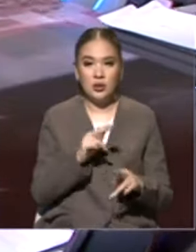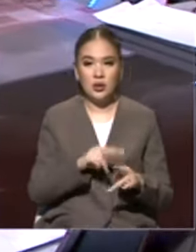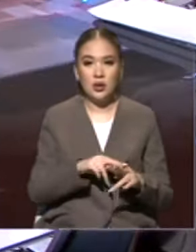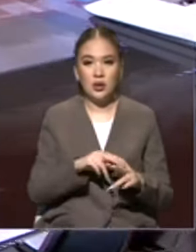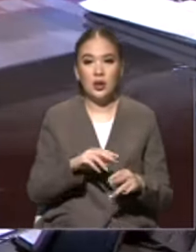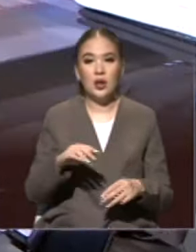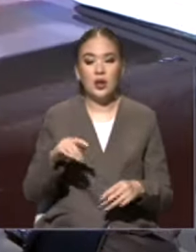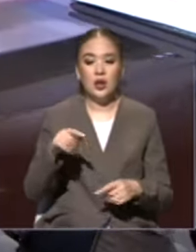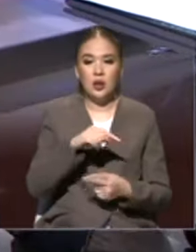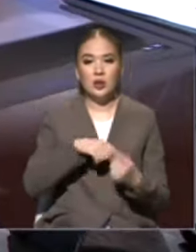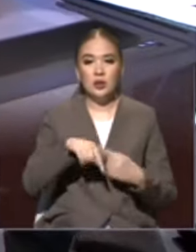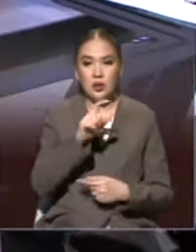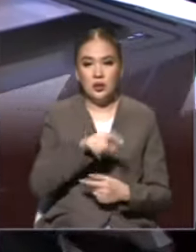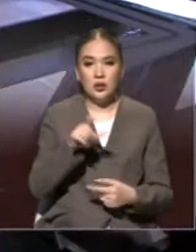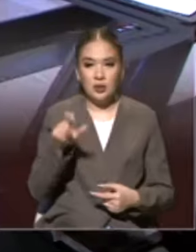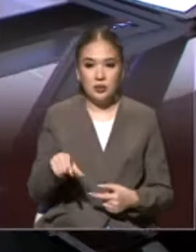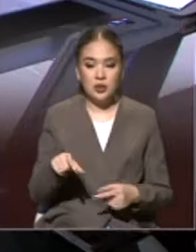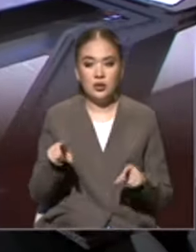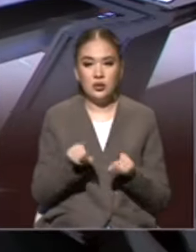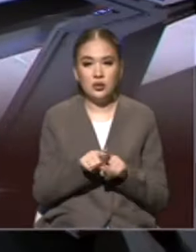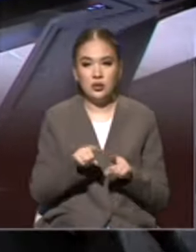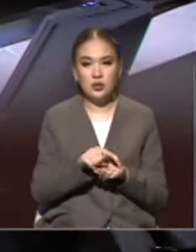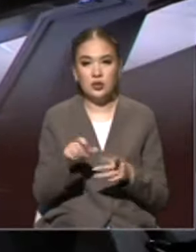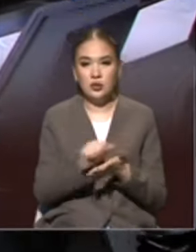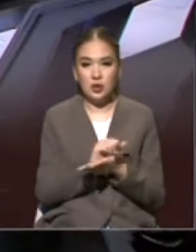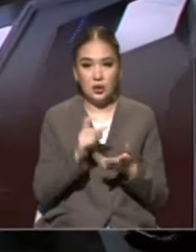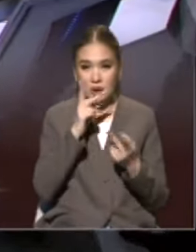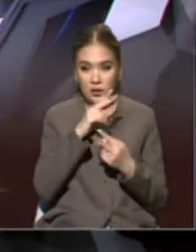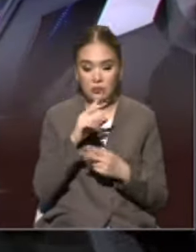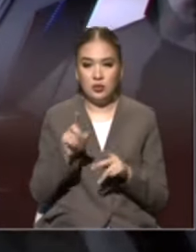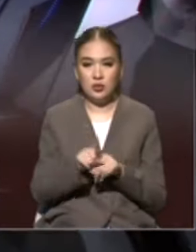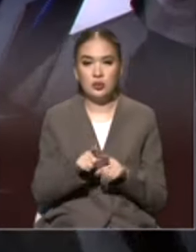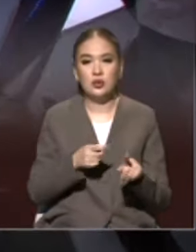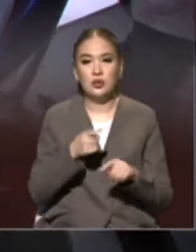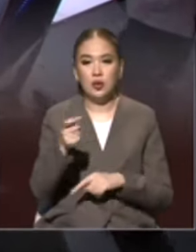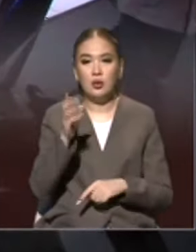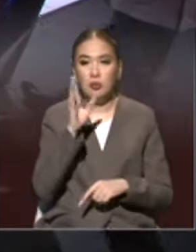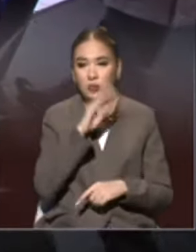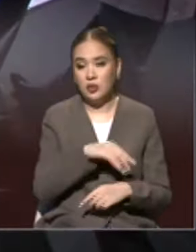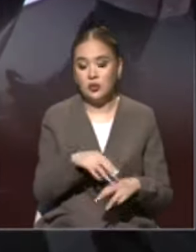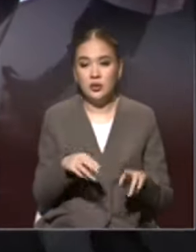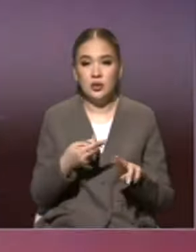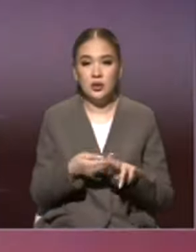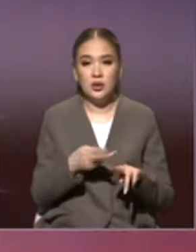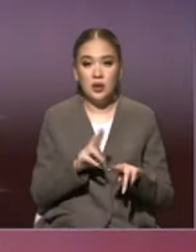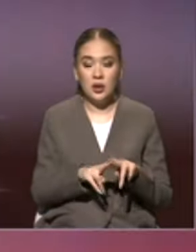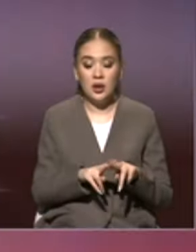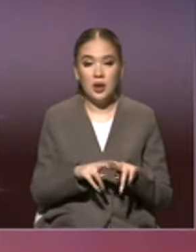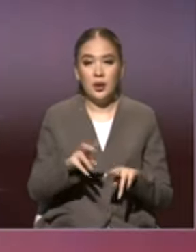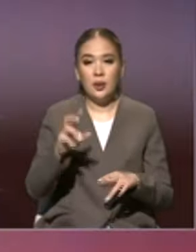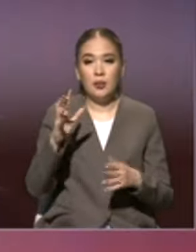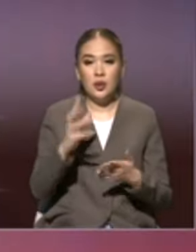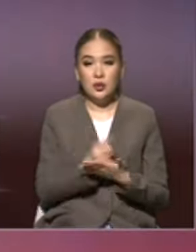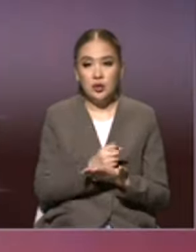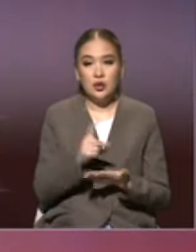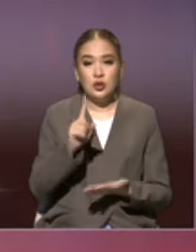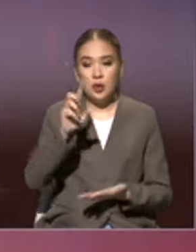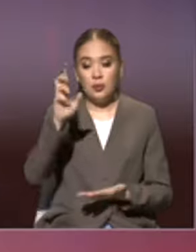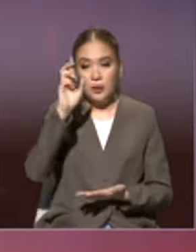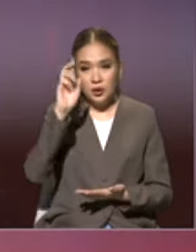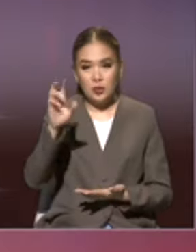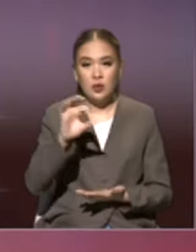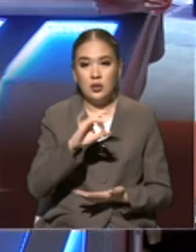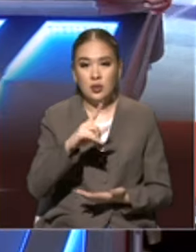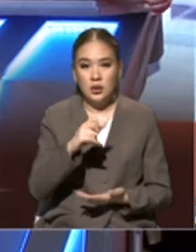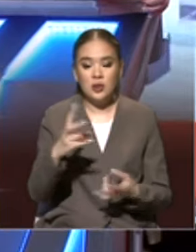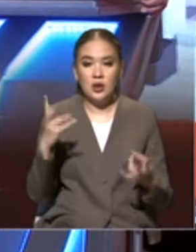кәсіпкерлер пайдаланып, құжаты дұрыс болмаса да конкурсқа қатысса, солайша конкурсты өткізбей тастайды. Нәтижесінде мемлекеттік орган